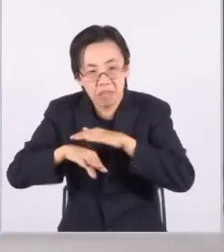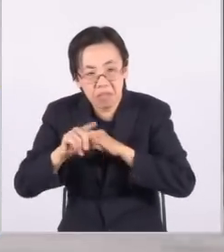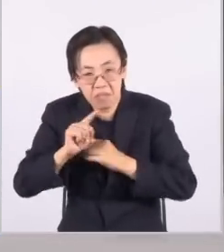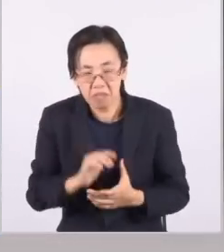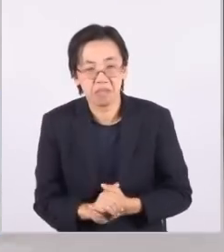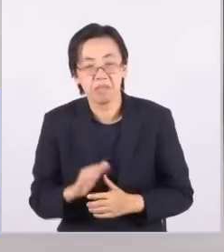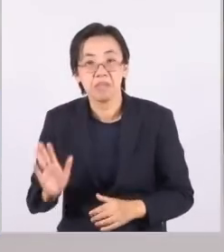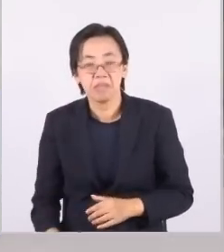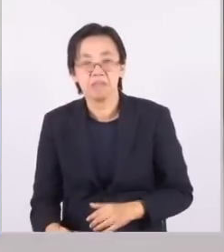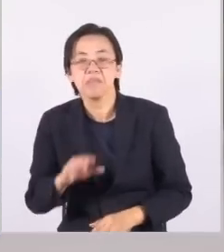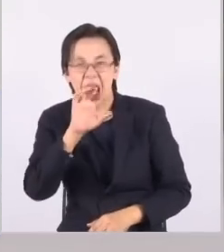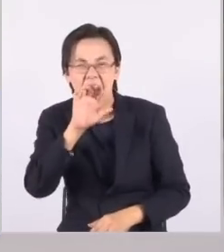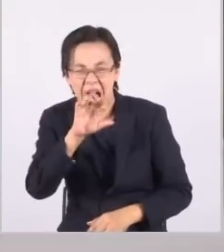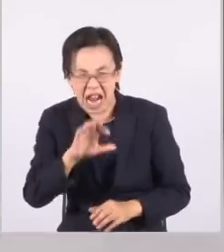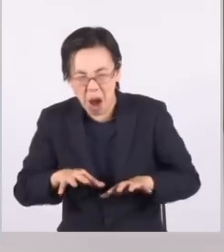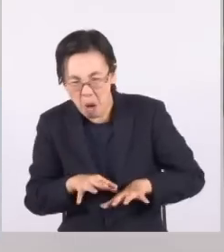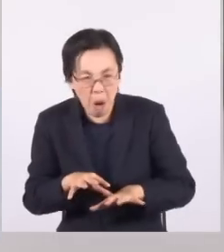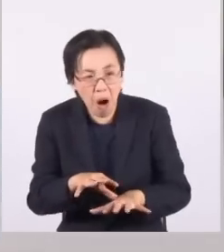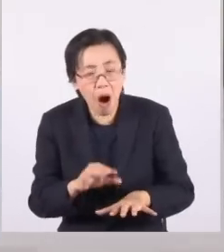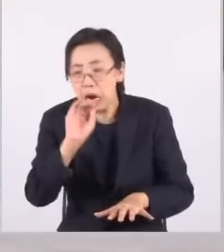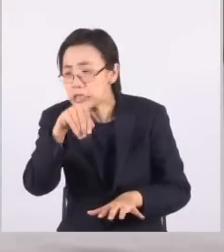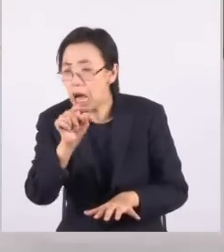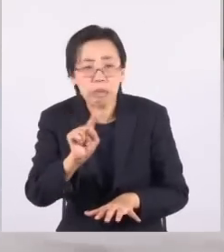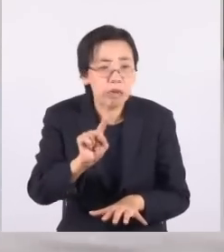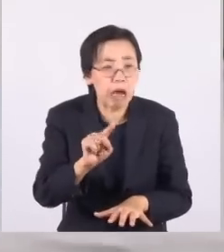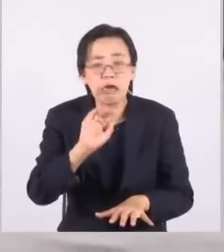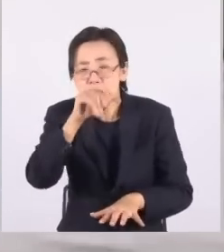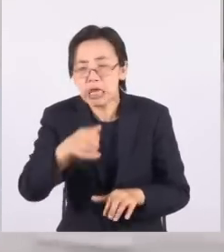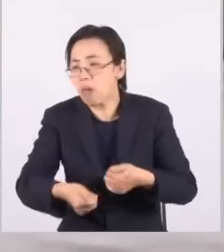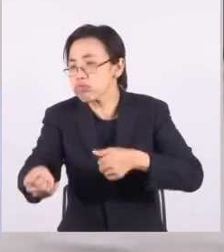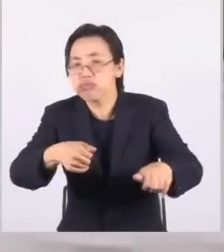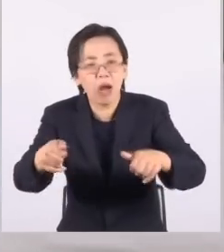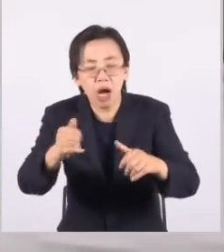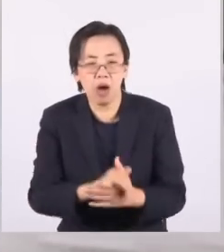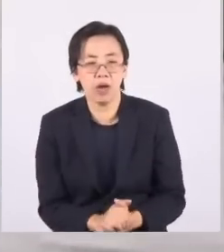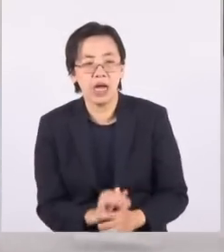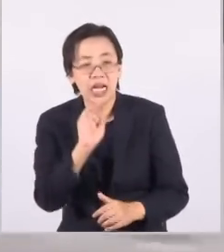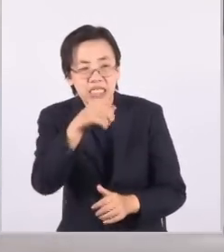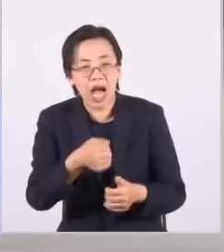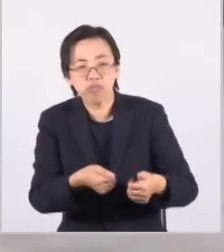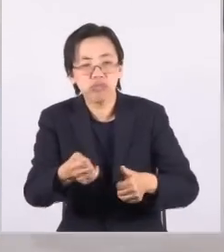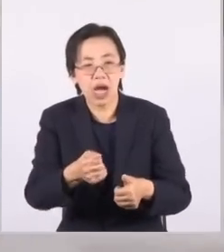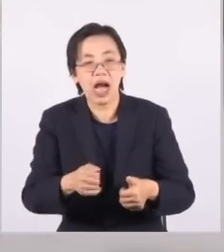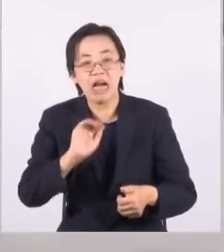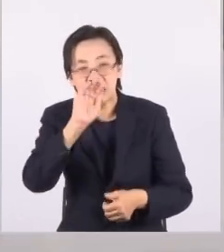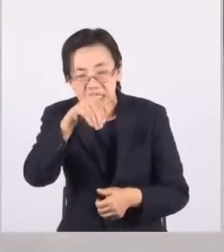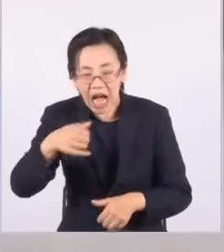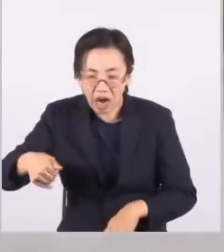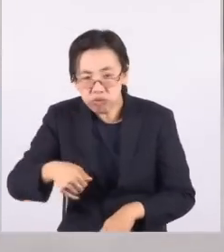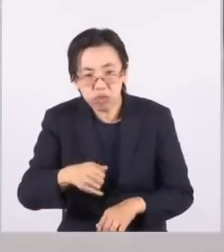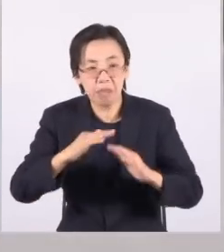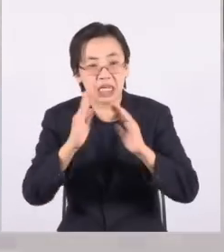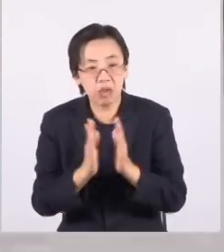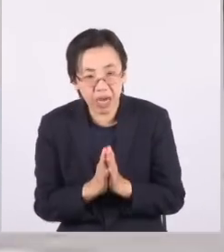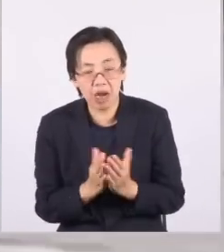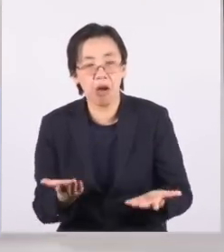จอหมาเห่าหมาไล่เนี่ยค่ะ เอาแล้วพวกช้างไปไหนอ่ะ พวกช้าง8ตัวเดินเข้ามาบริเวณแถววัดอะนะคะ ค แล้วแต่นี่มันเห็นตัวเดียวเนา